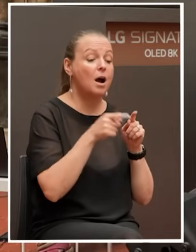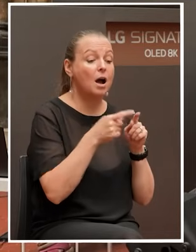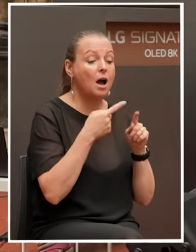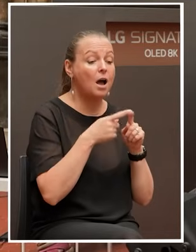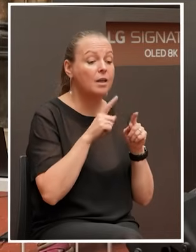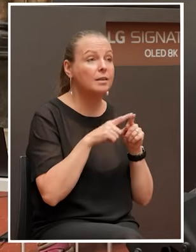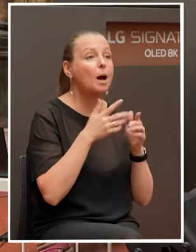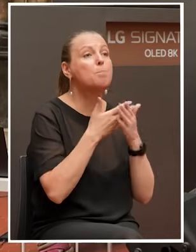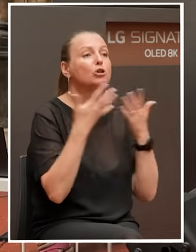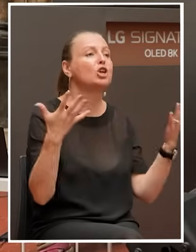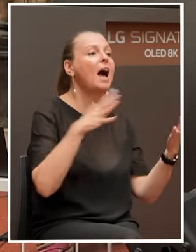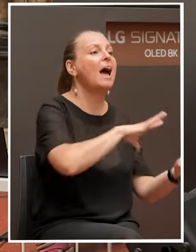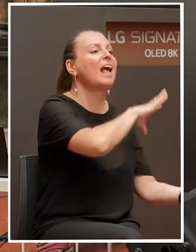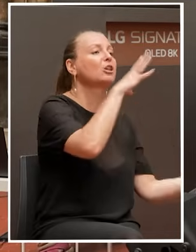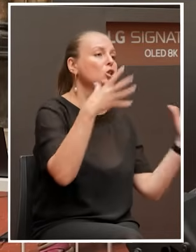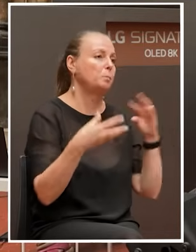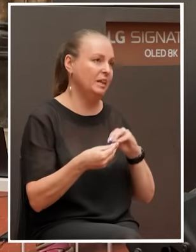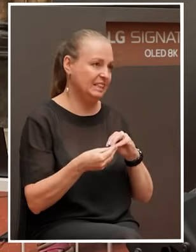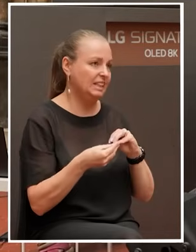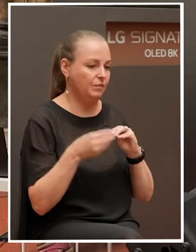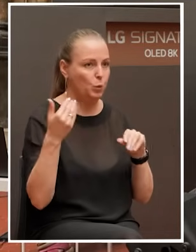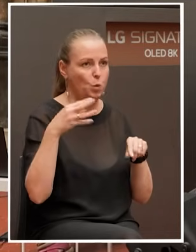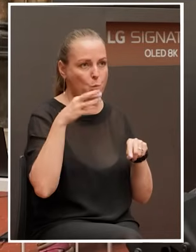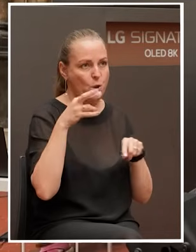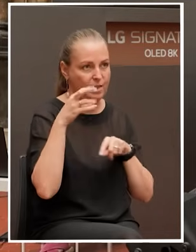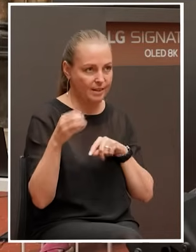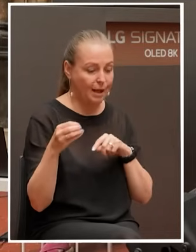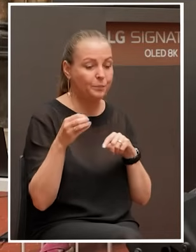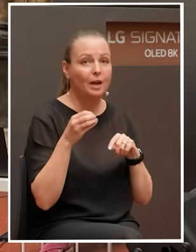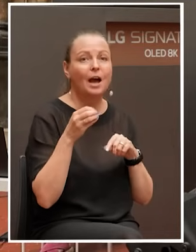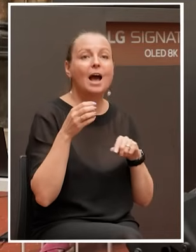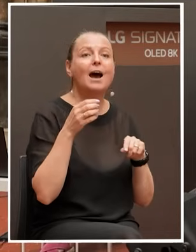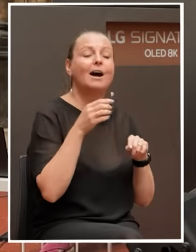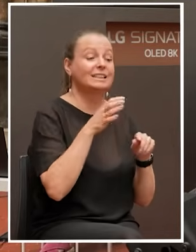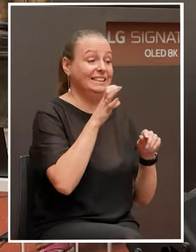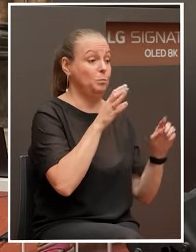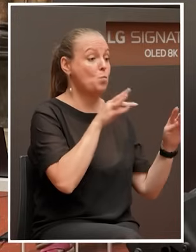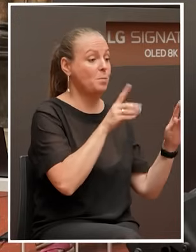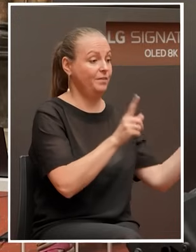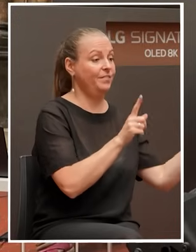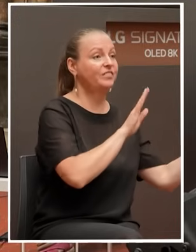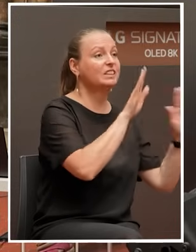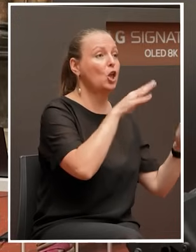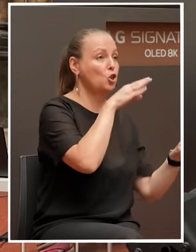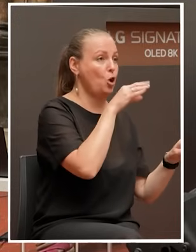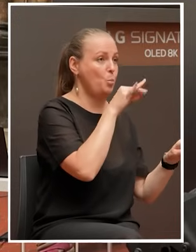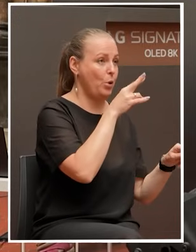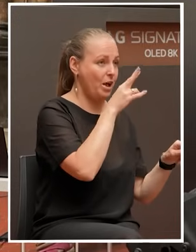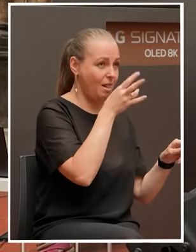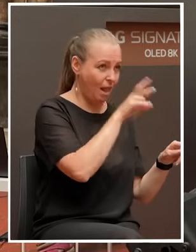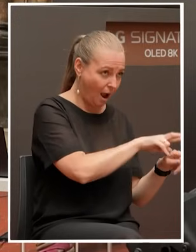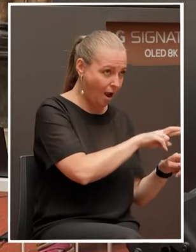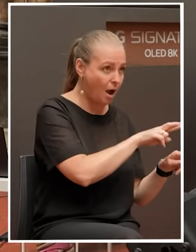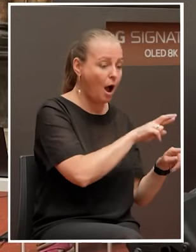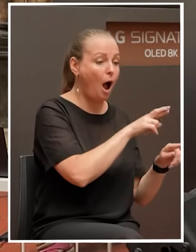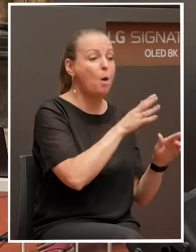большая ретроспектива Моне. Со времен выставки Тополей в 92-м году у